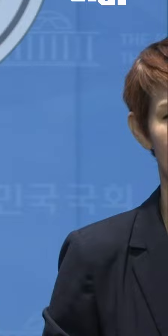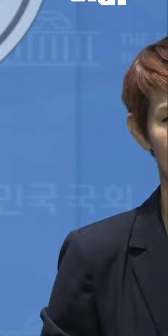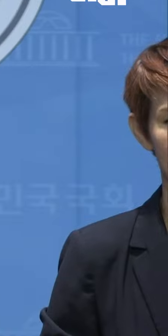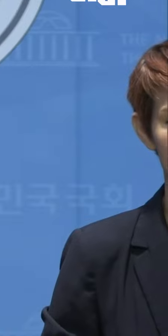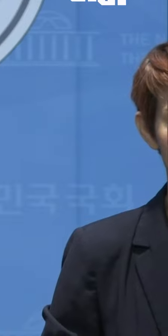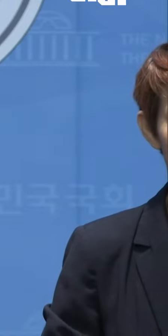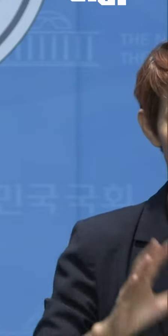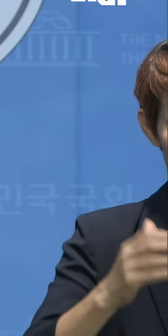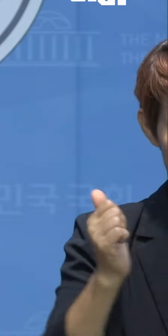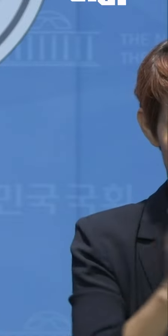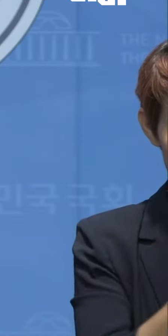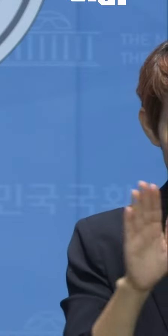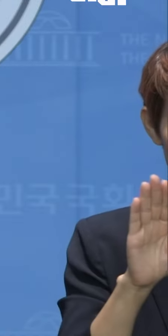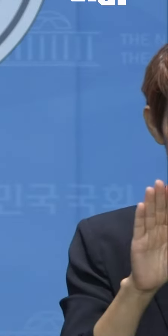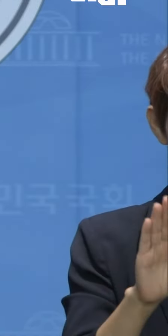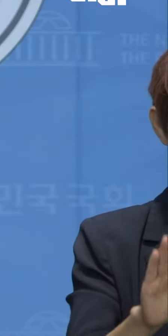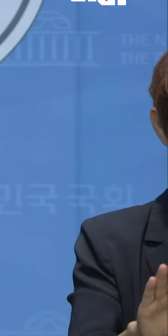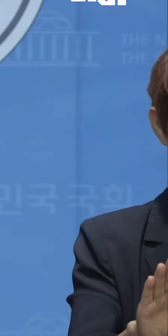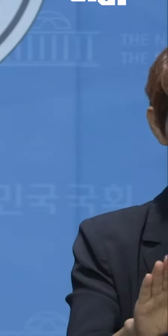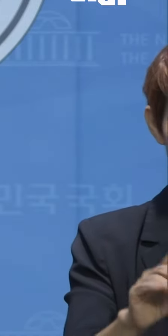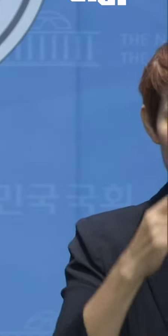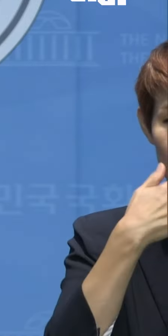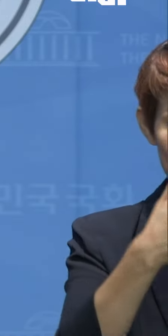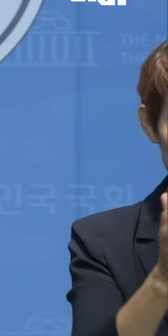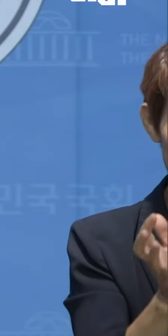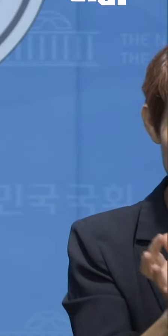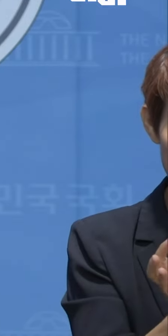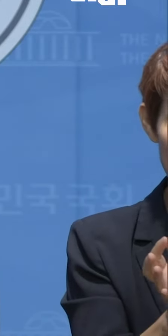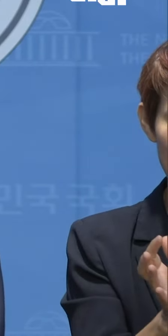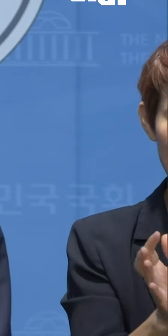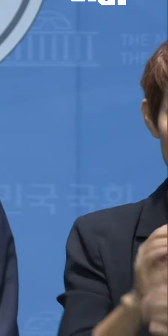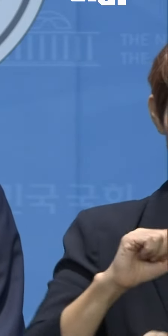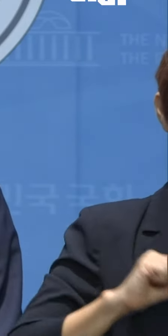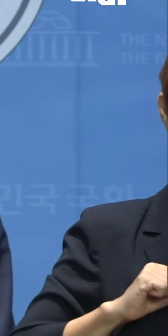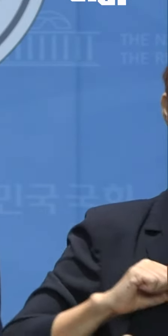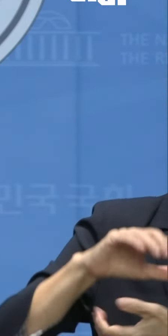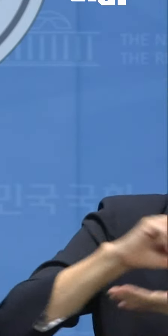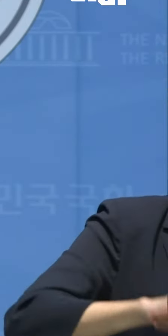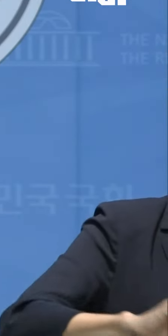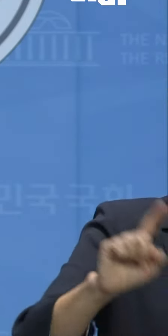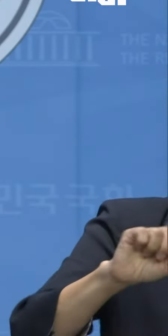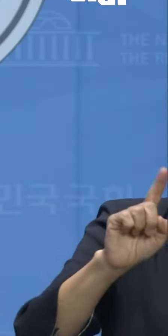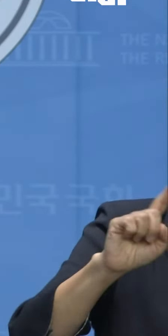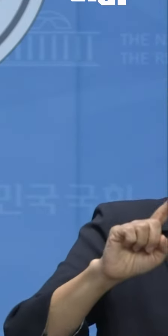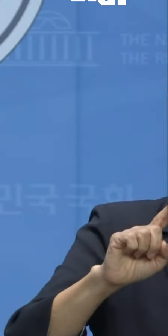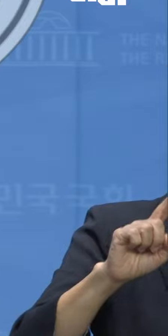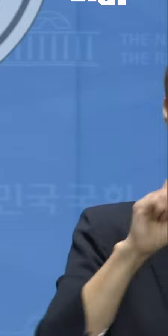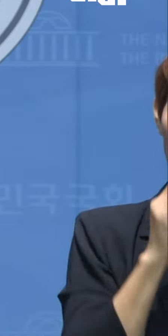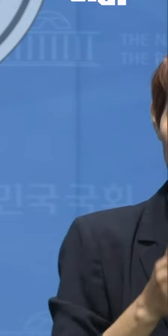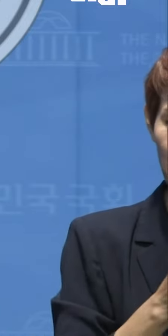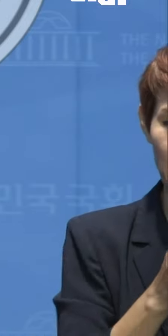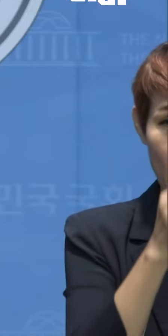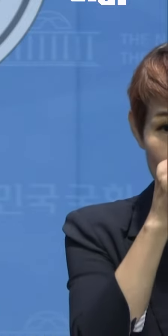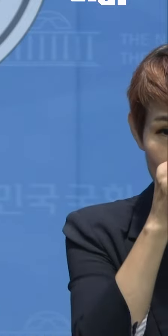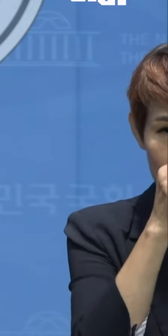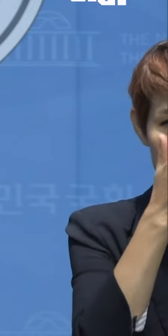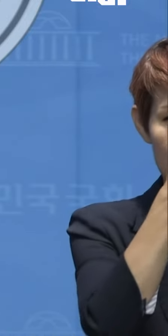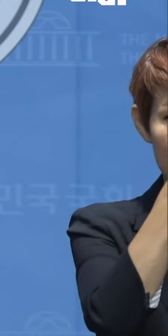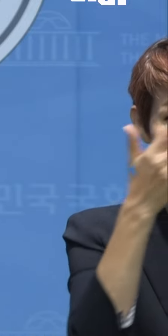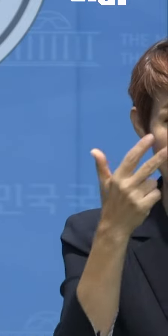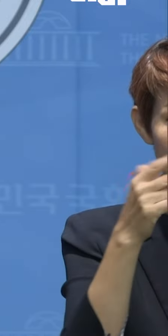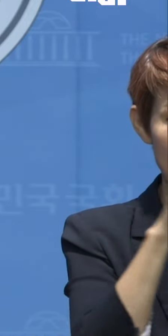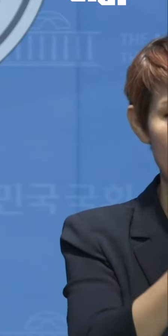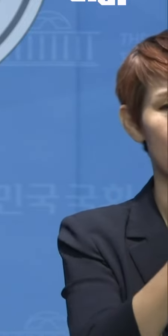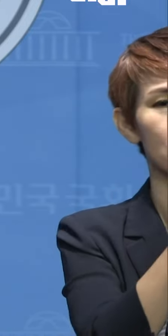이후 계속 이어져오고 있는 더불어민주당의 개 선동은 오지이 재판